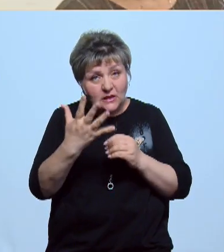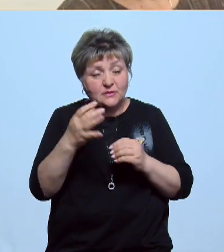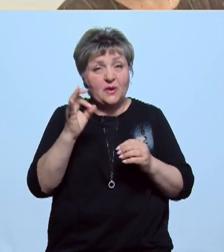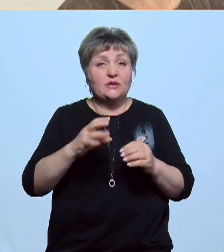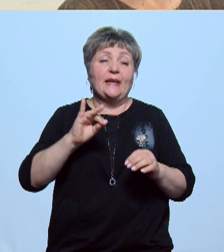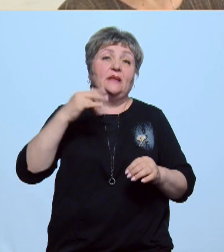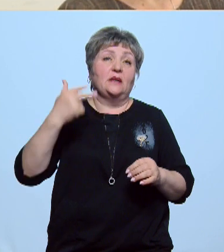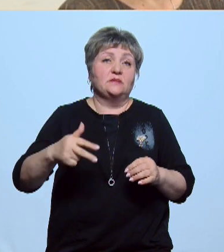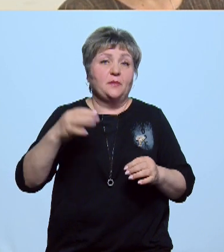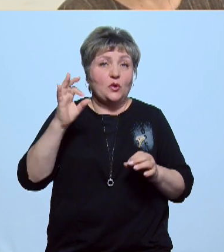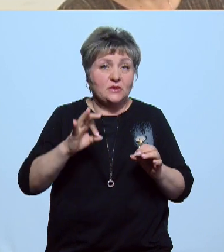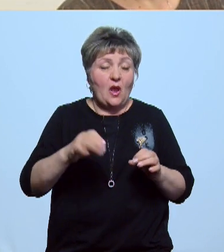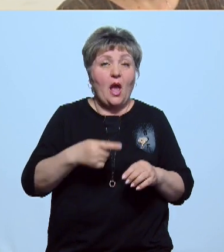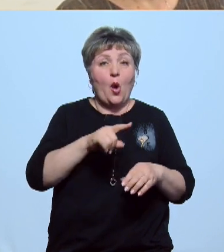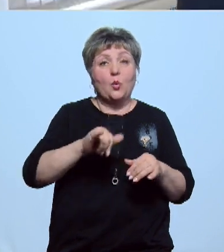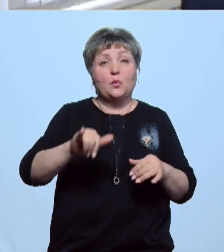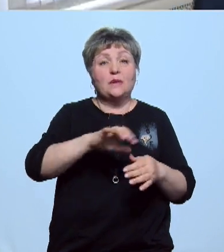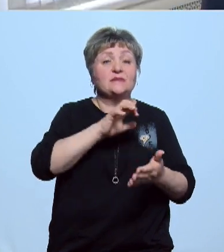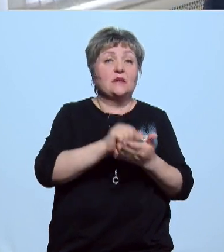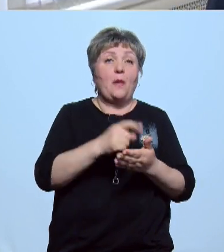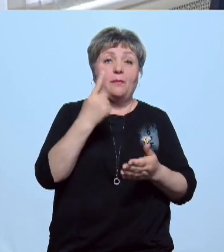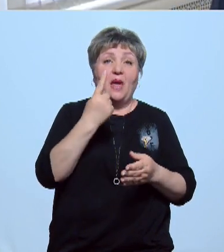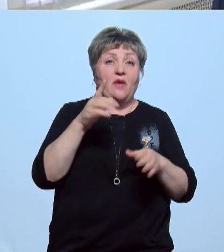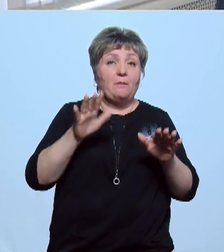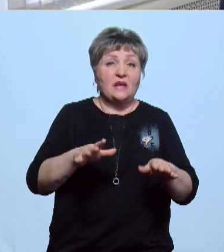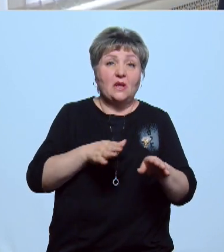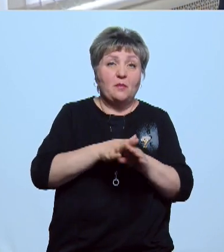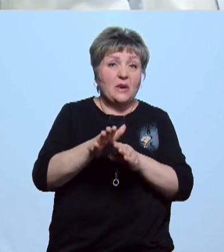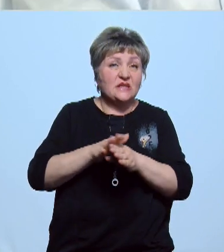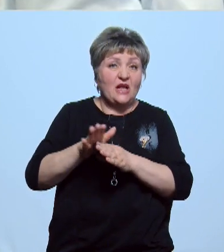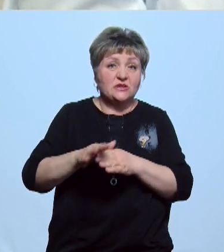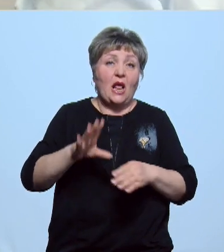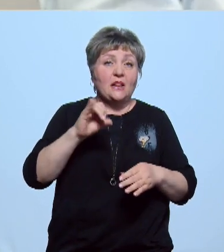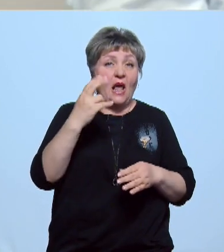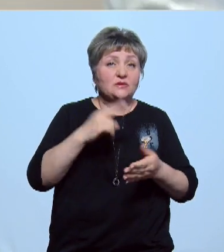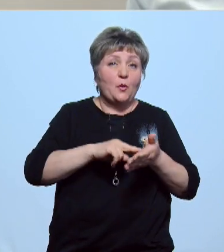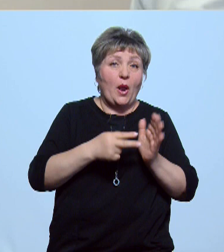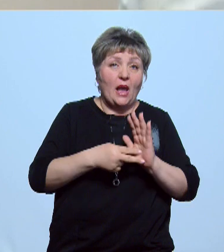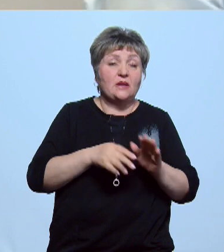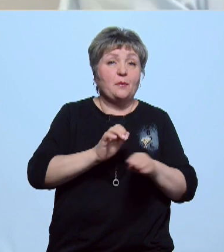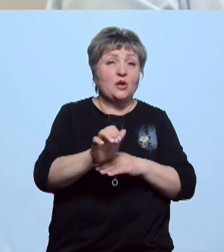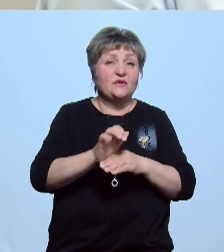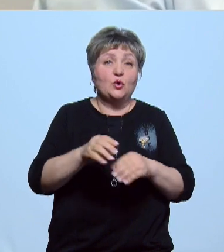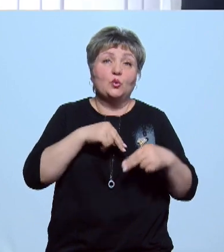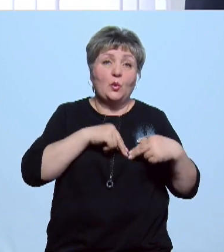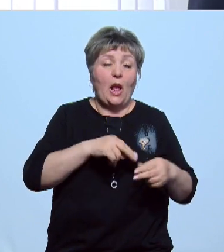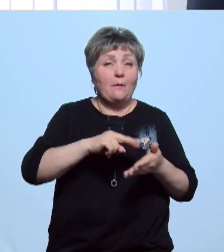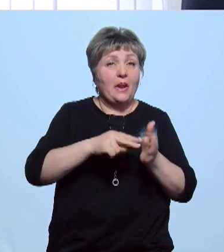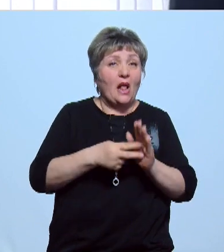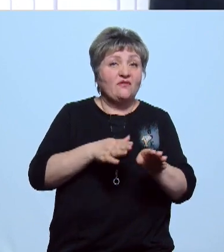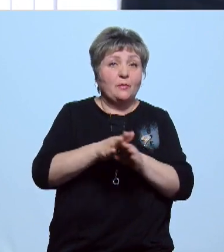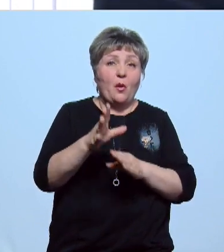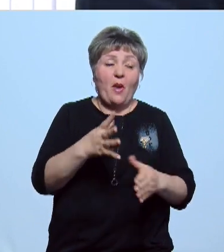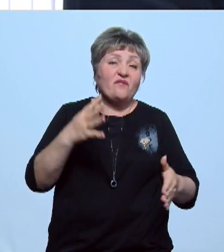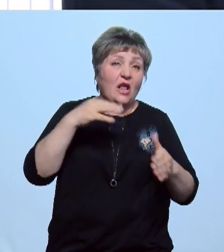По итогам прошлого года Удмуртия заняла первое место в стране по реализации нацпроекта «Производительность труда». Республика на 100% выполнила план по